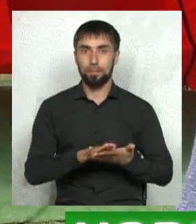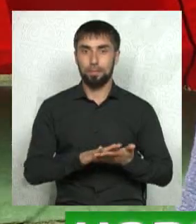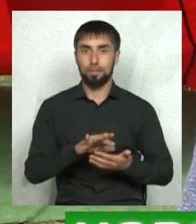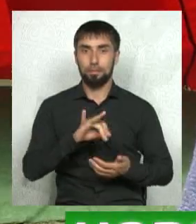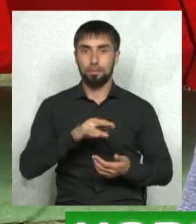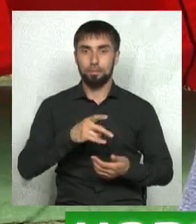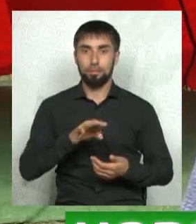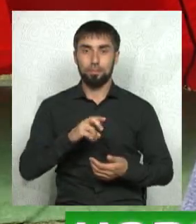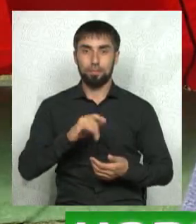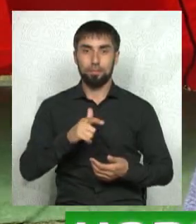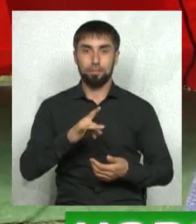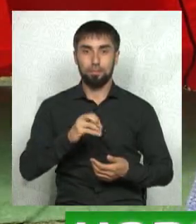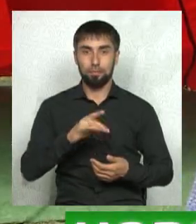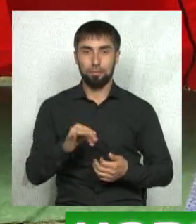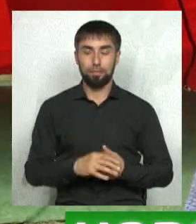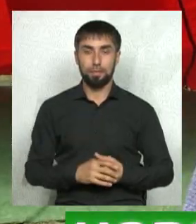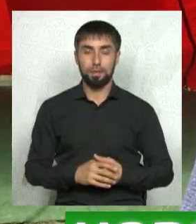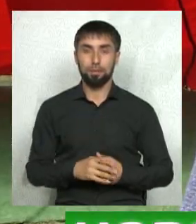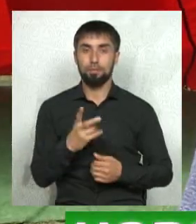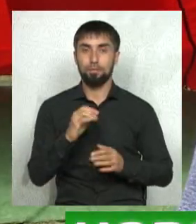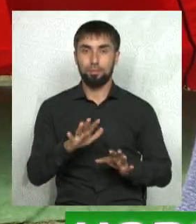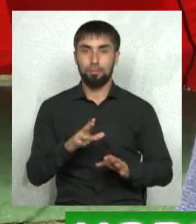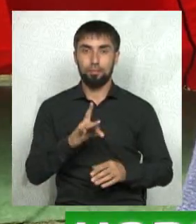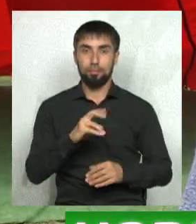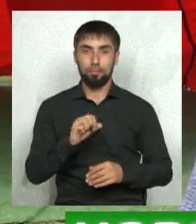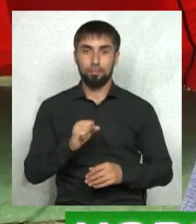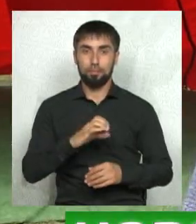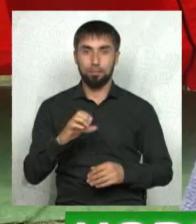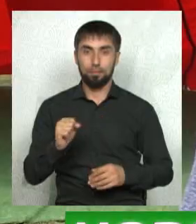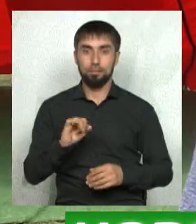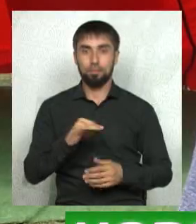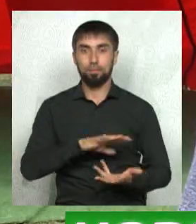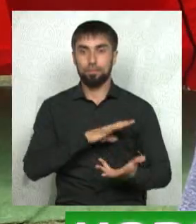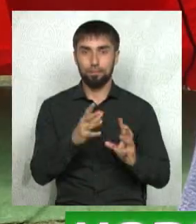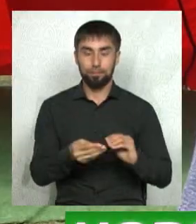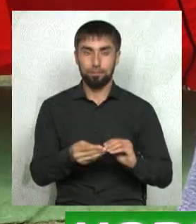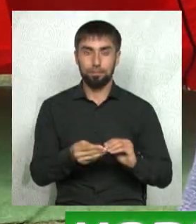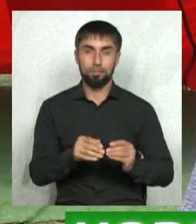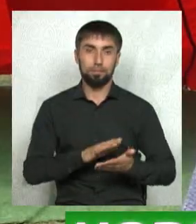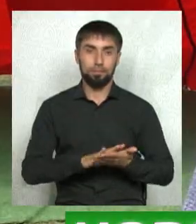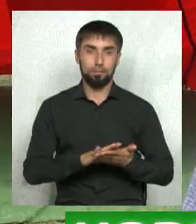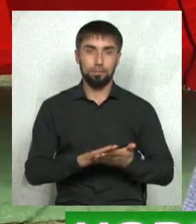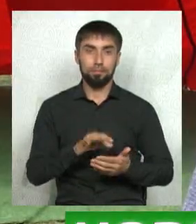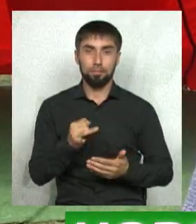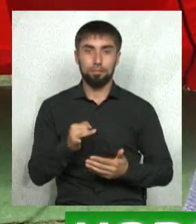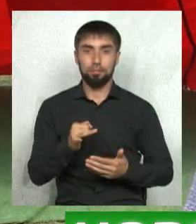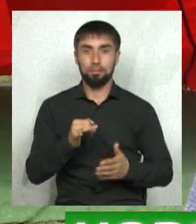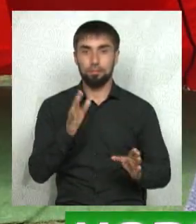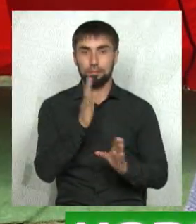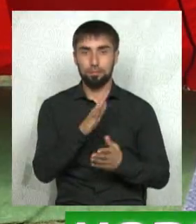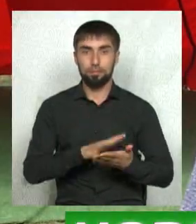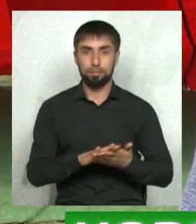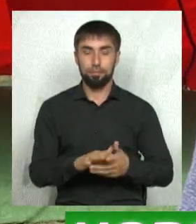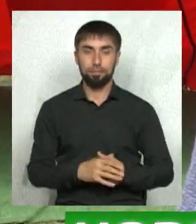именно берега реки. Не только реки Асса, но и в целом чистоты, экологической